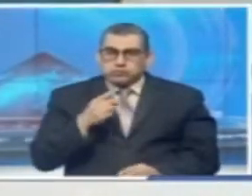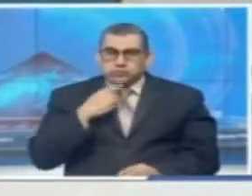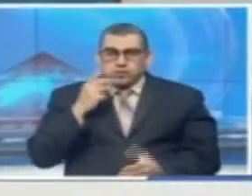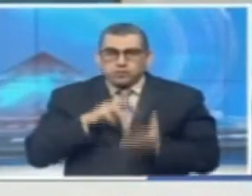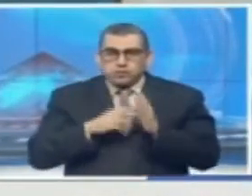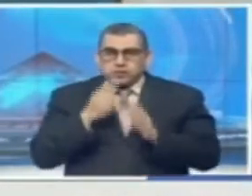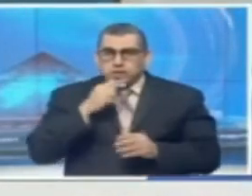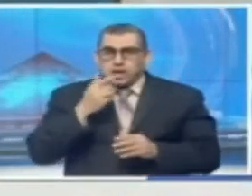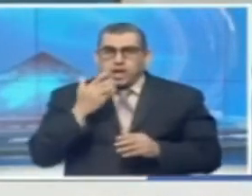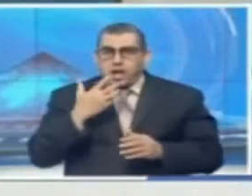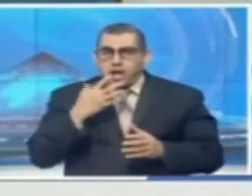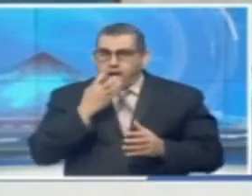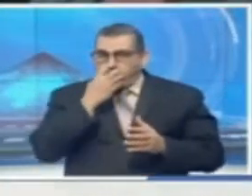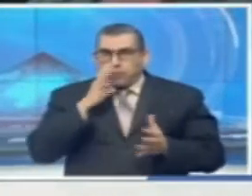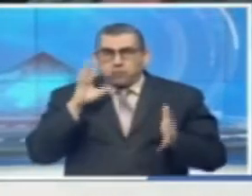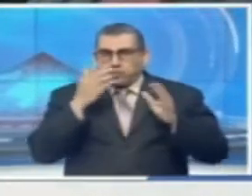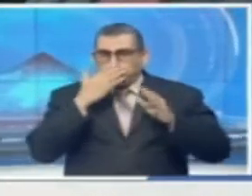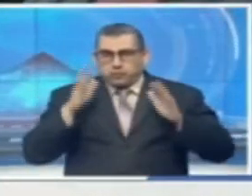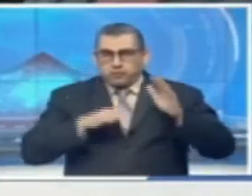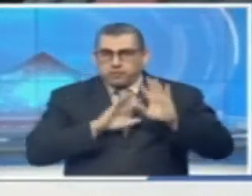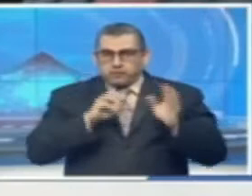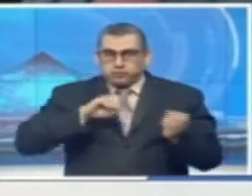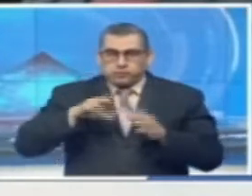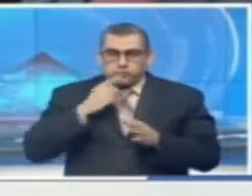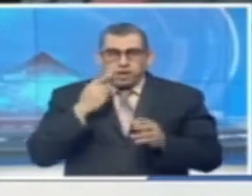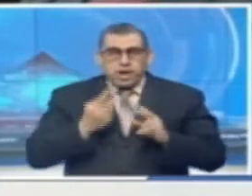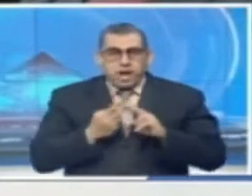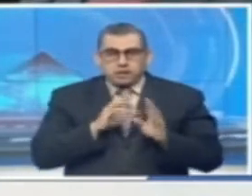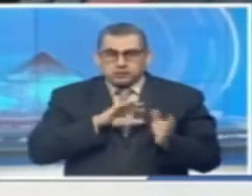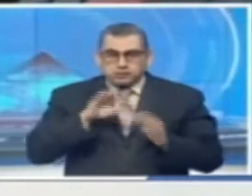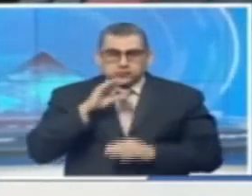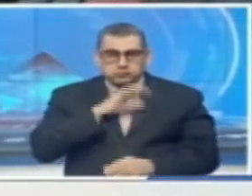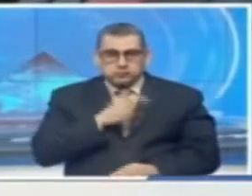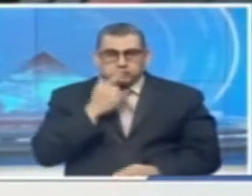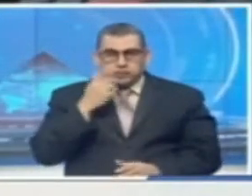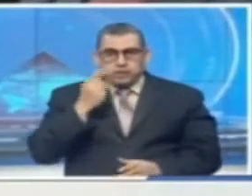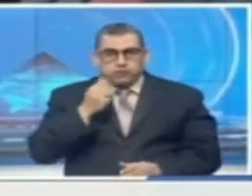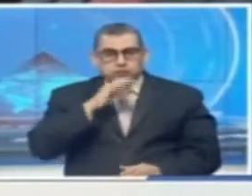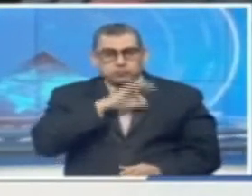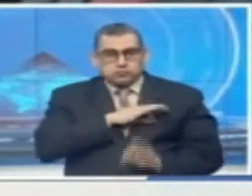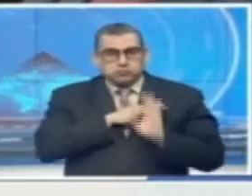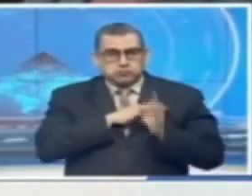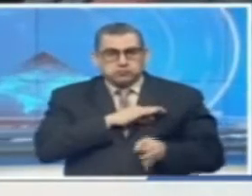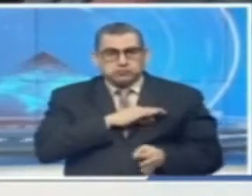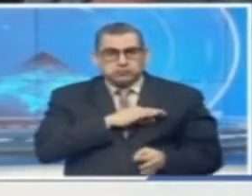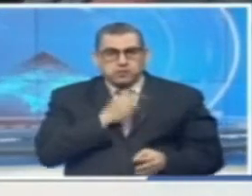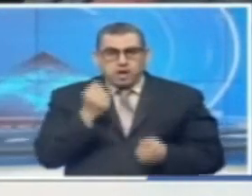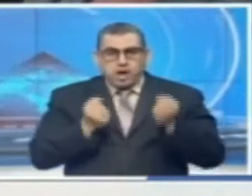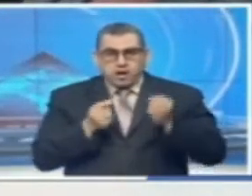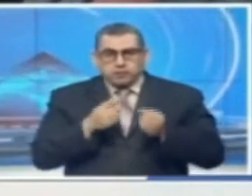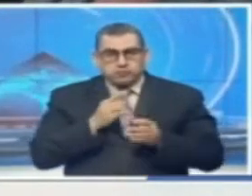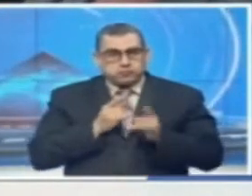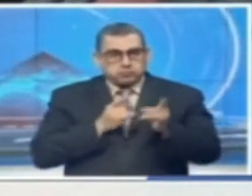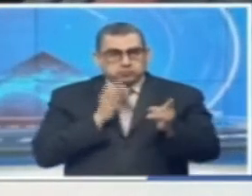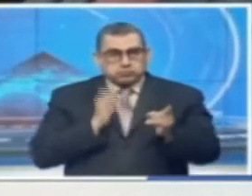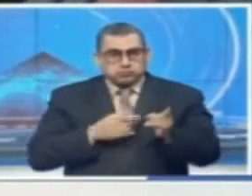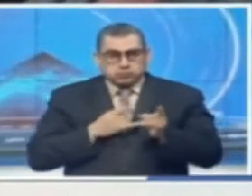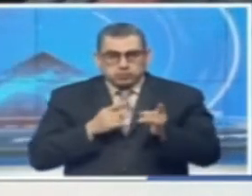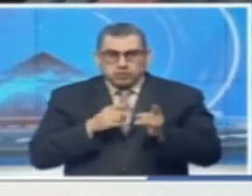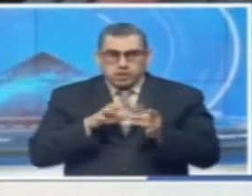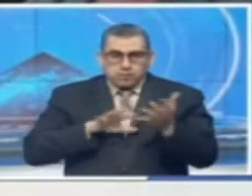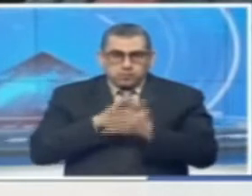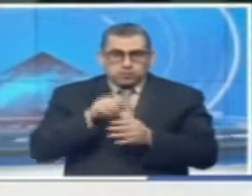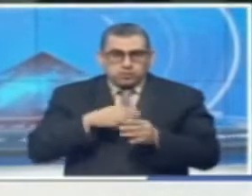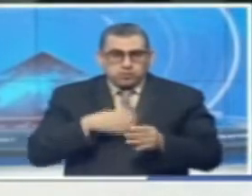مضر للبيئة ما شاء الله، يعني موفر في الفلوس، والعربية ماشية كويسة، ما فيش أي أضرار